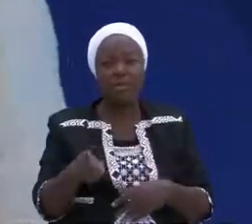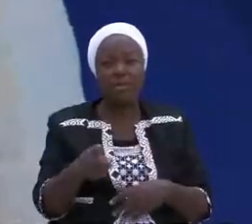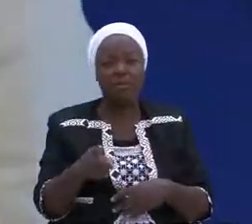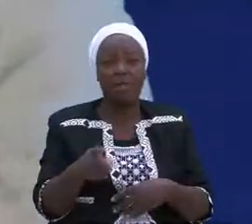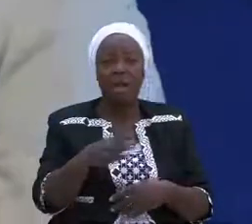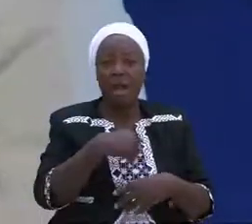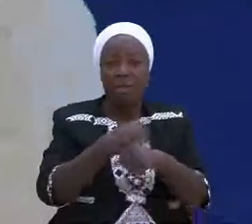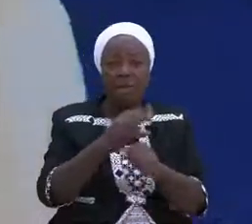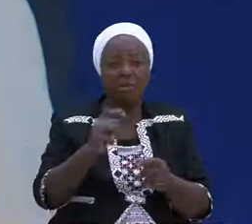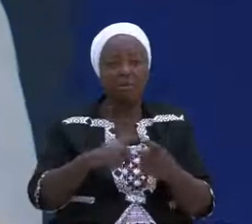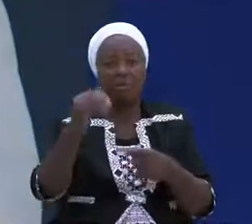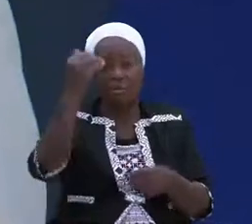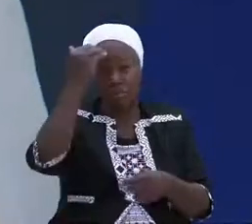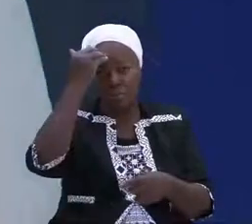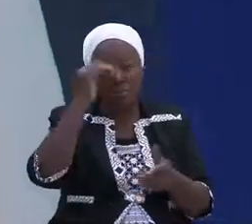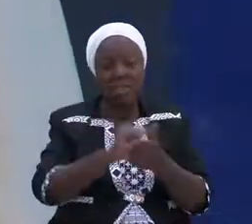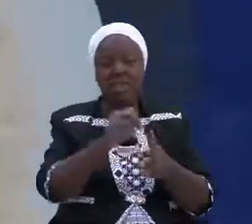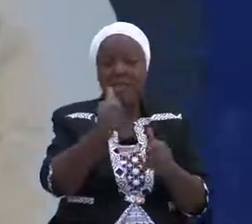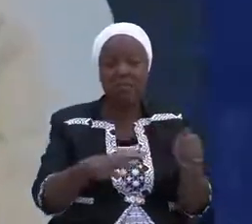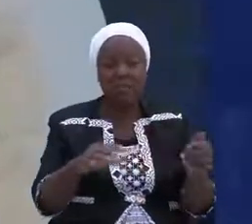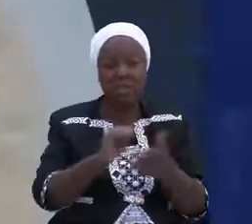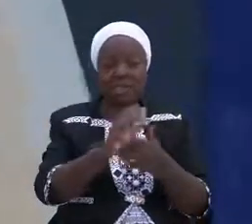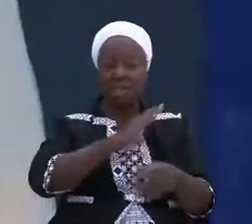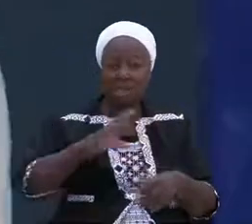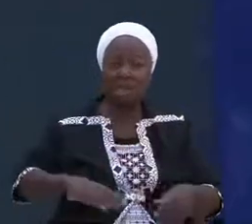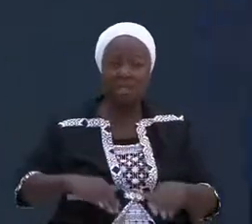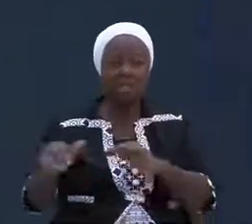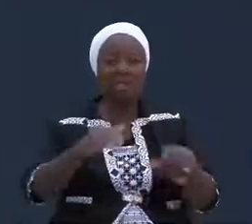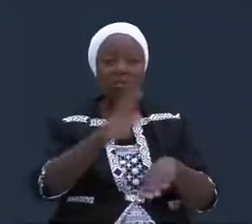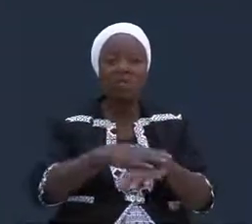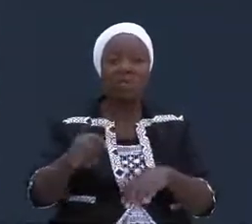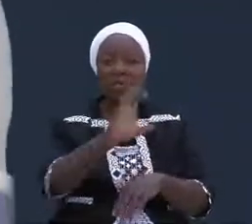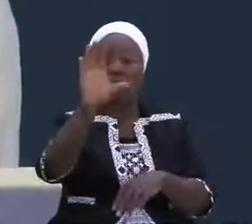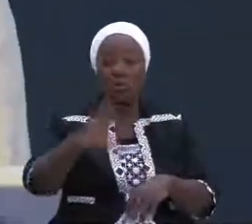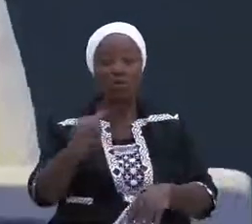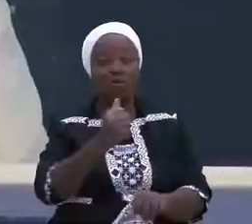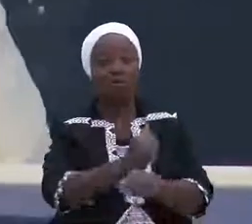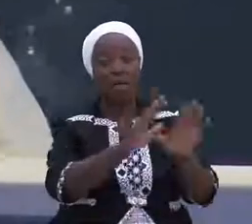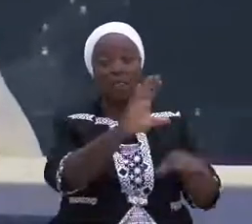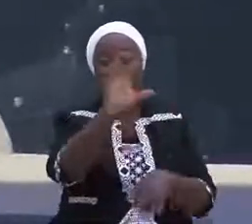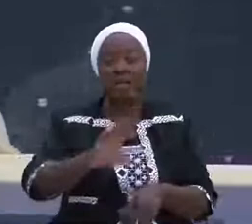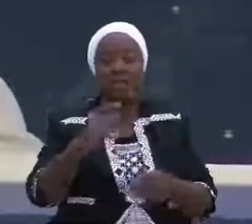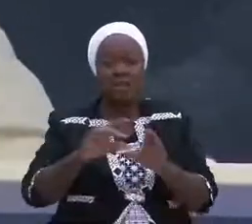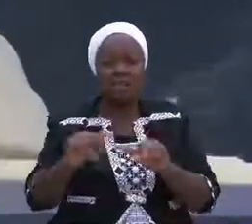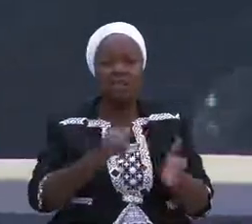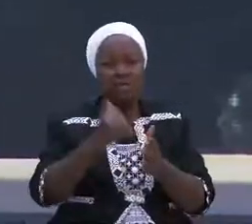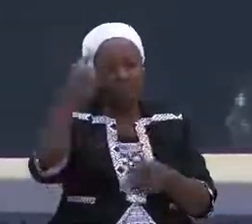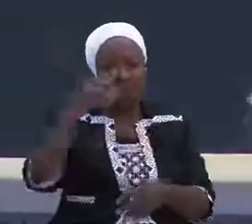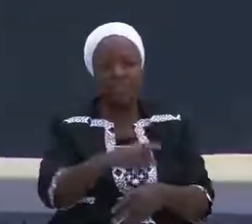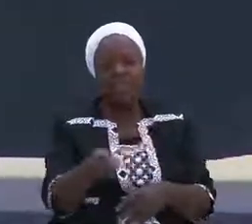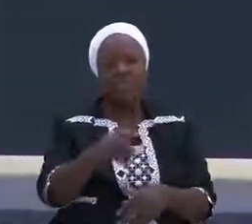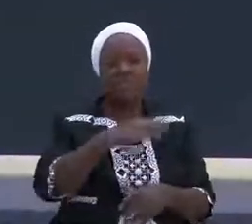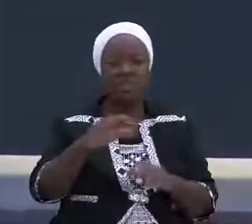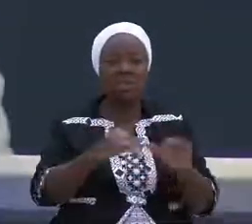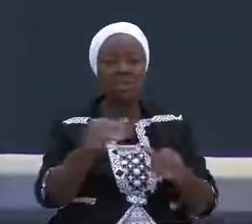fait comprendre que tout ce que Christ a fait sur la croix du calvaire, il l'a fait pour eux, il l'a fait pour